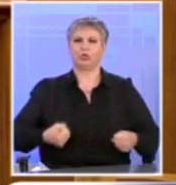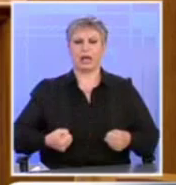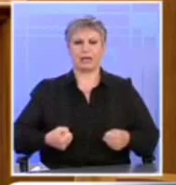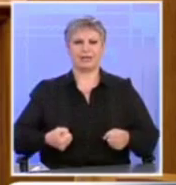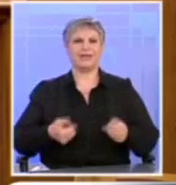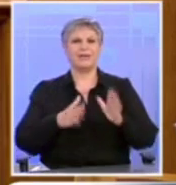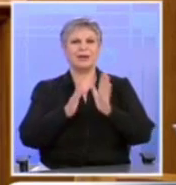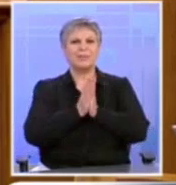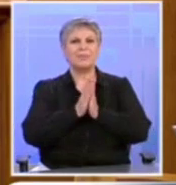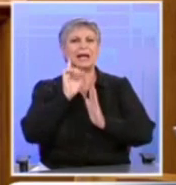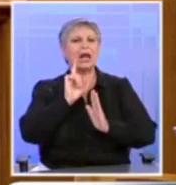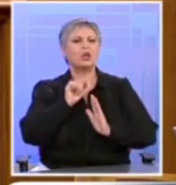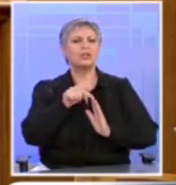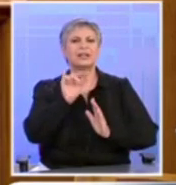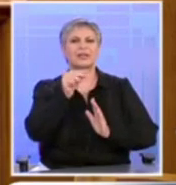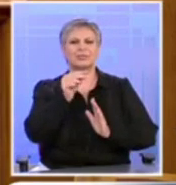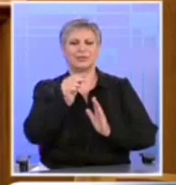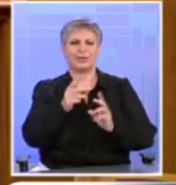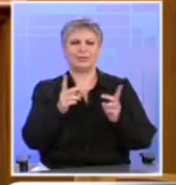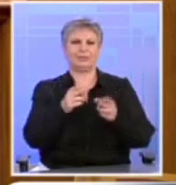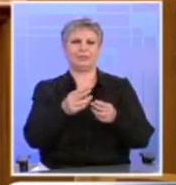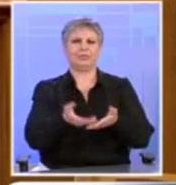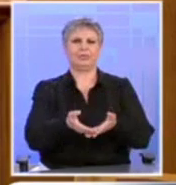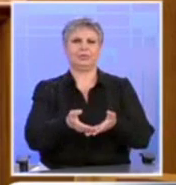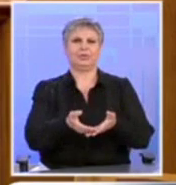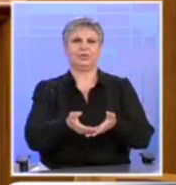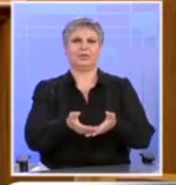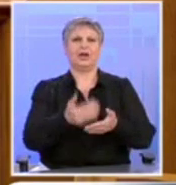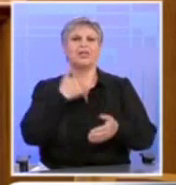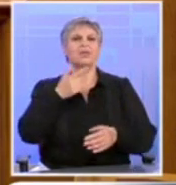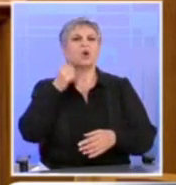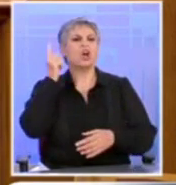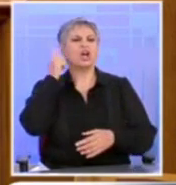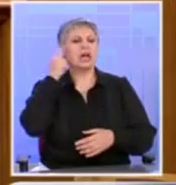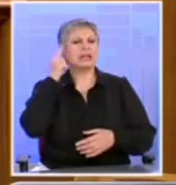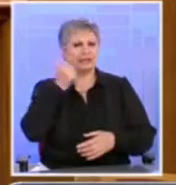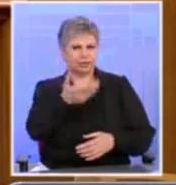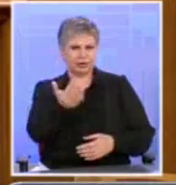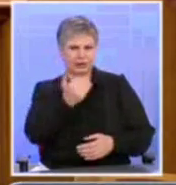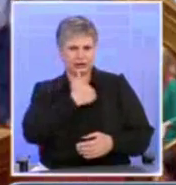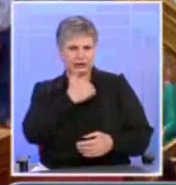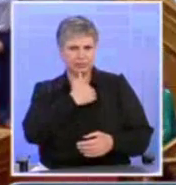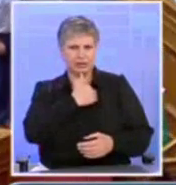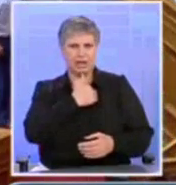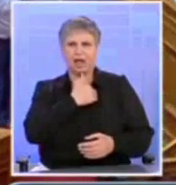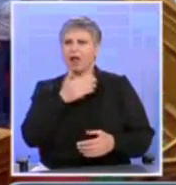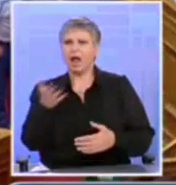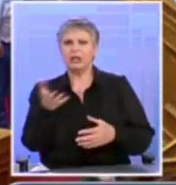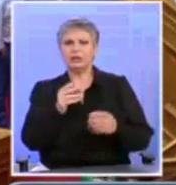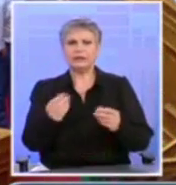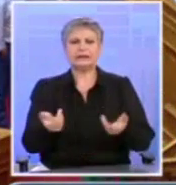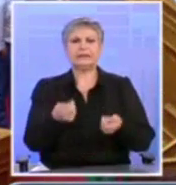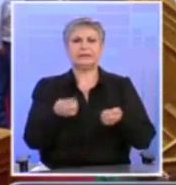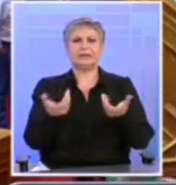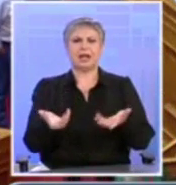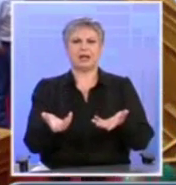πολύ, είναι λιγότερο επώδυνα. Δεν καταλαβαίνω σε ποιο μιλάτε, σε μένα ή σε κάποιον άλλον. Παρακαλώ, γι' αυτό, κυρία Βούλτευ, αφήστε,